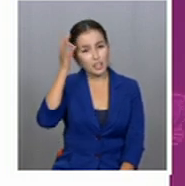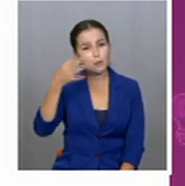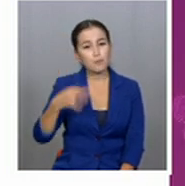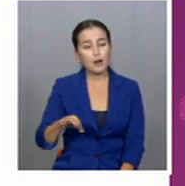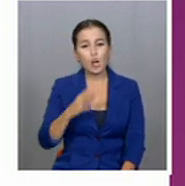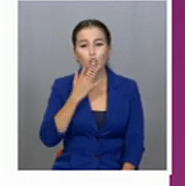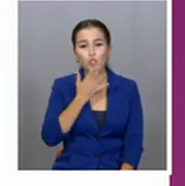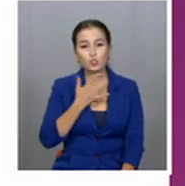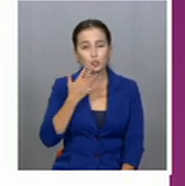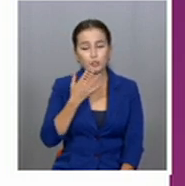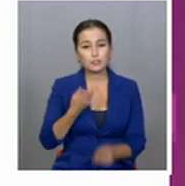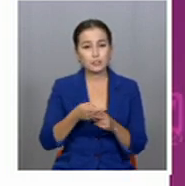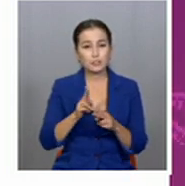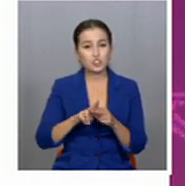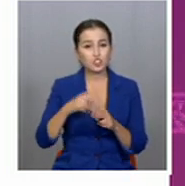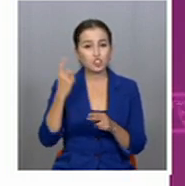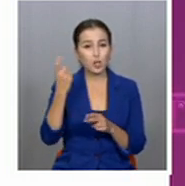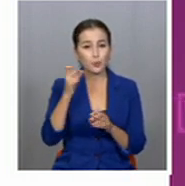шаруашылығын жатқызуға болады.